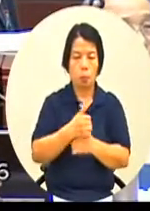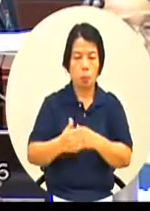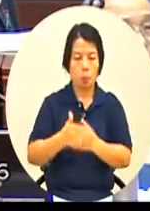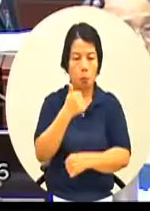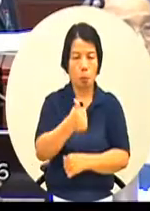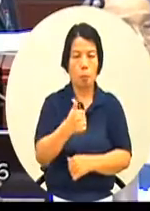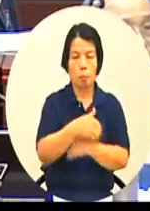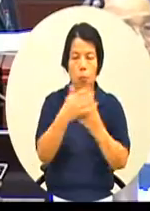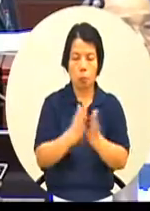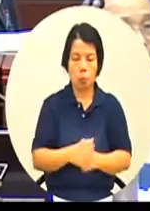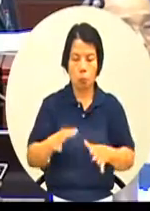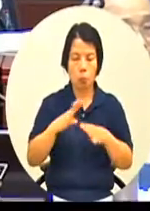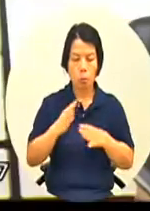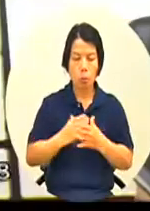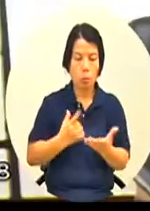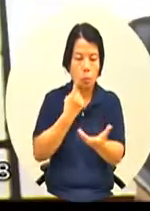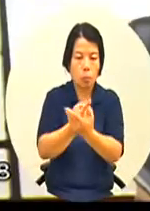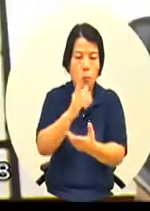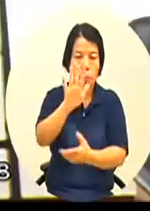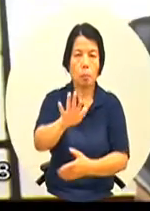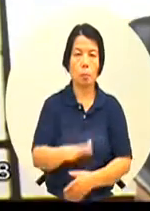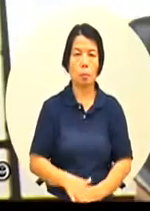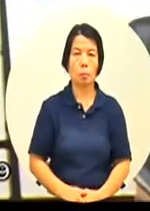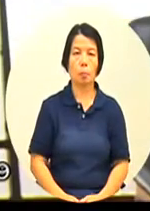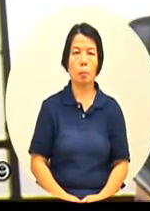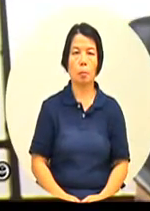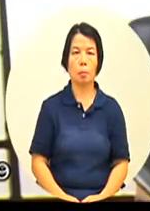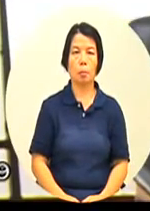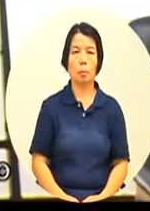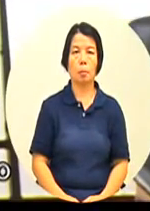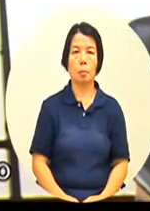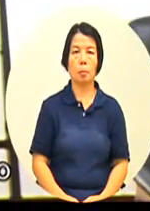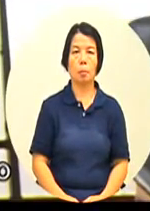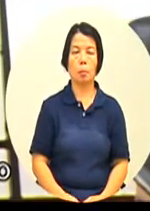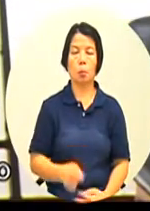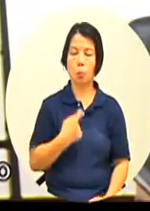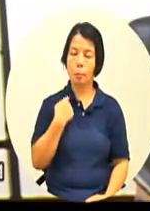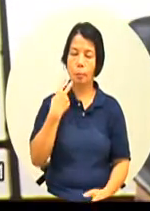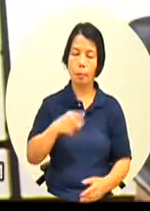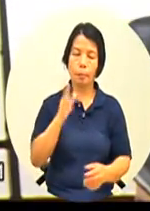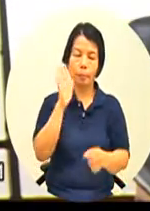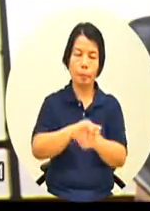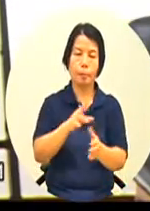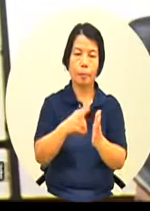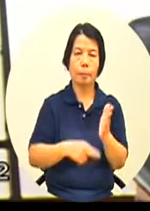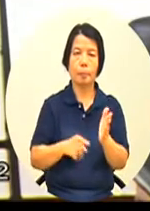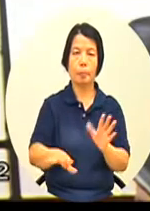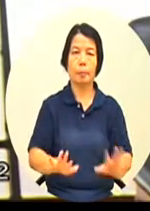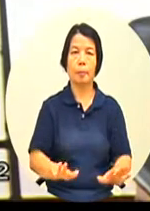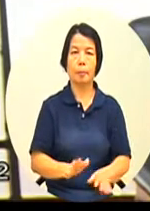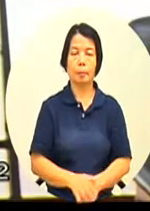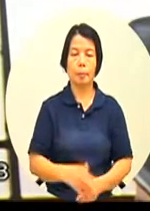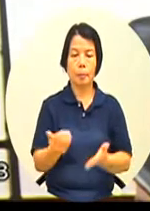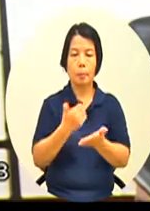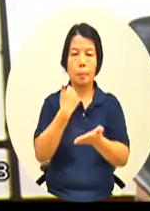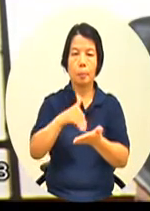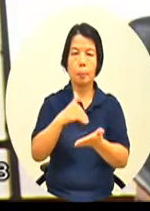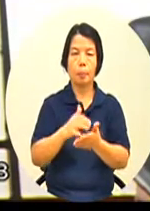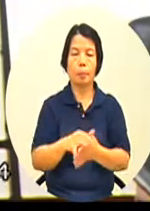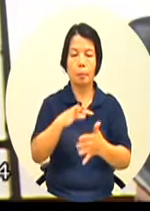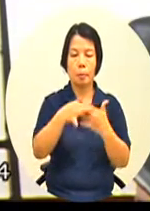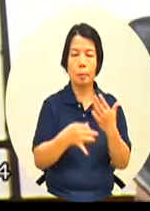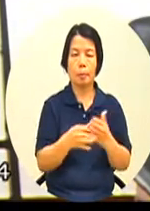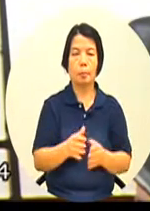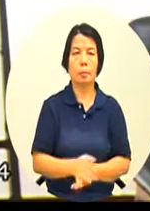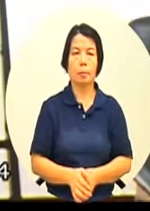官员都有参与。 谢谢哈、谢谢主委我想我还是再补充一下了，其实就现有的预算制度来看呢、大概